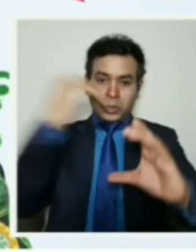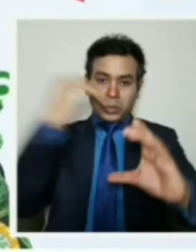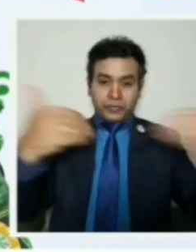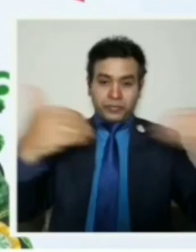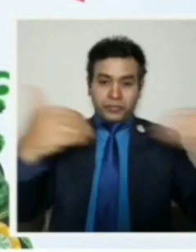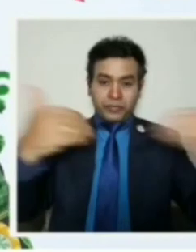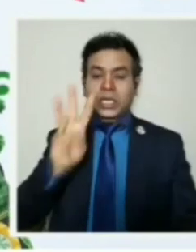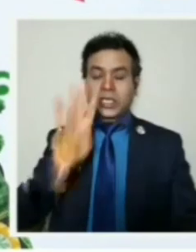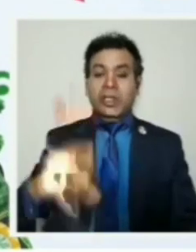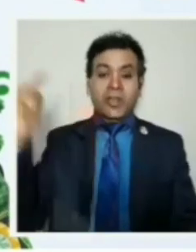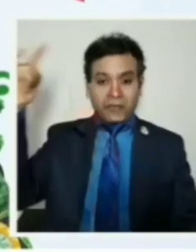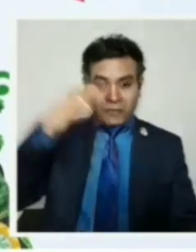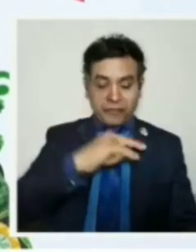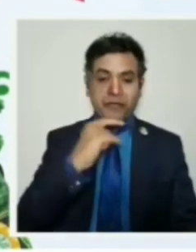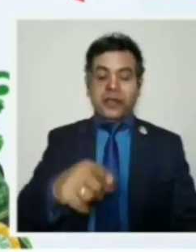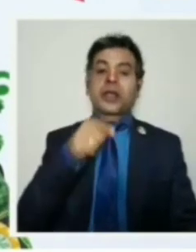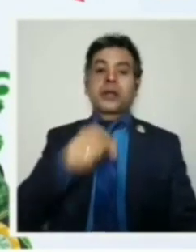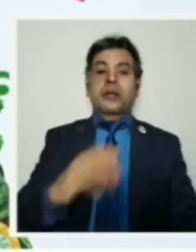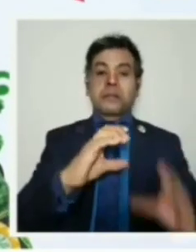709,593 জন।